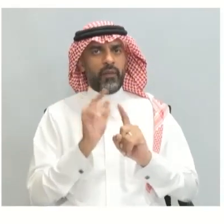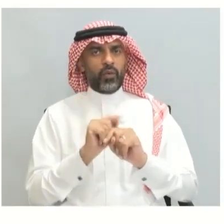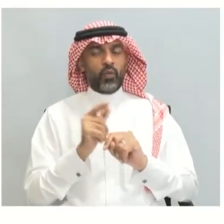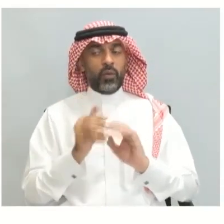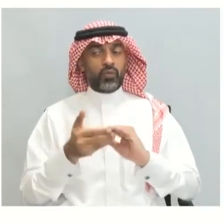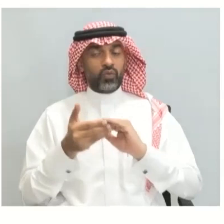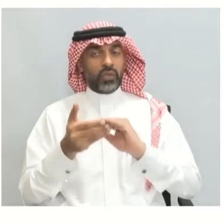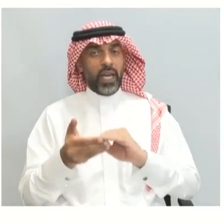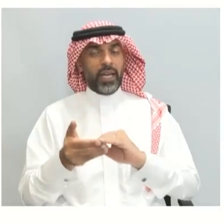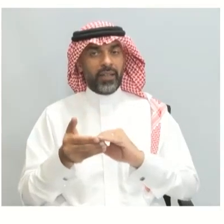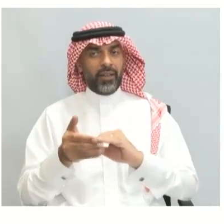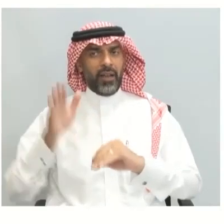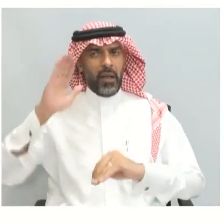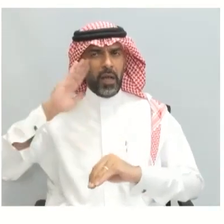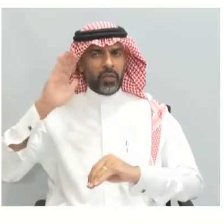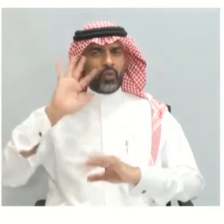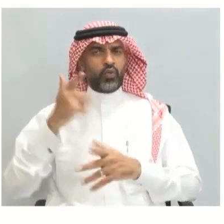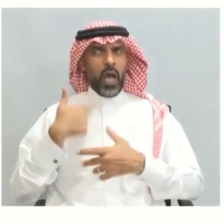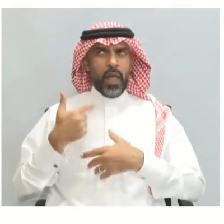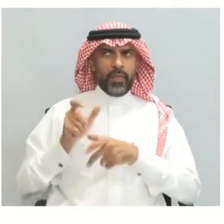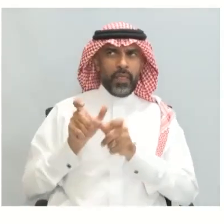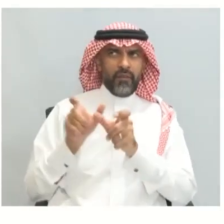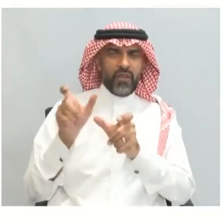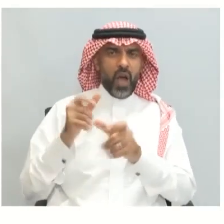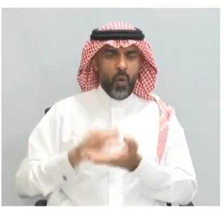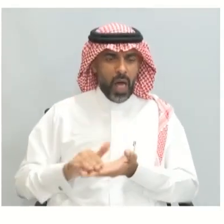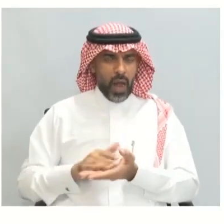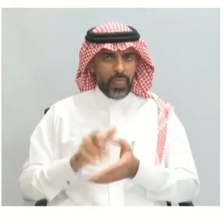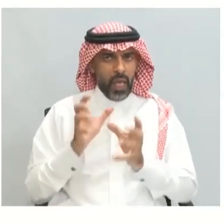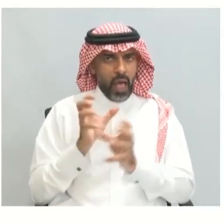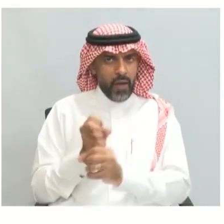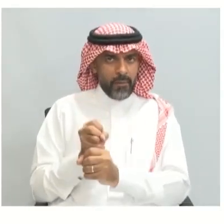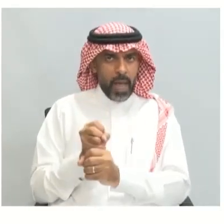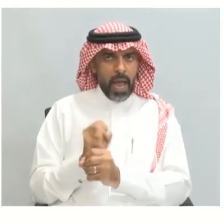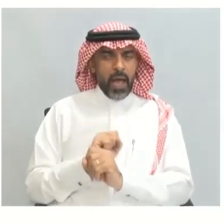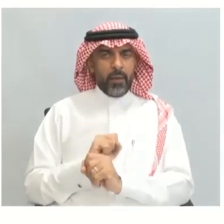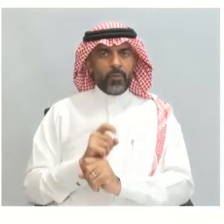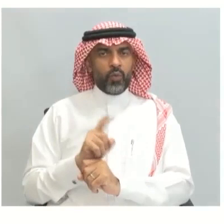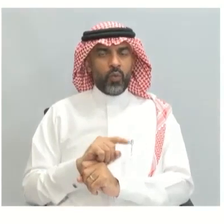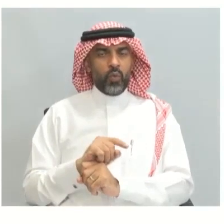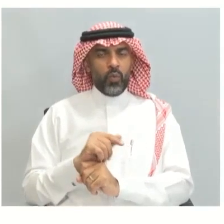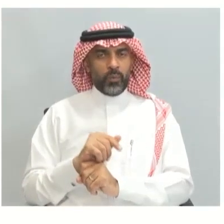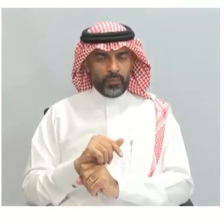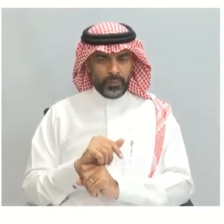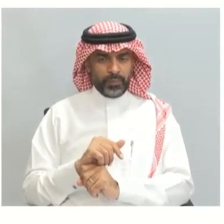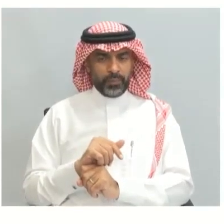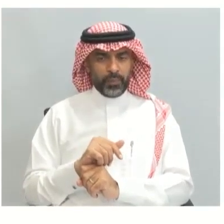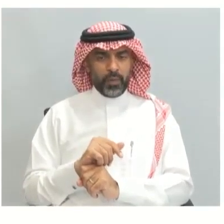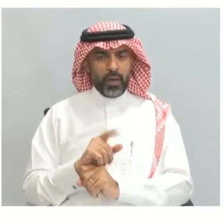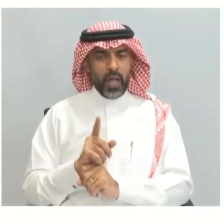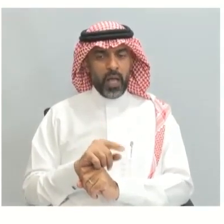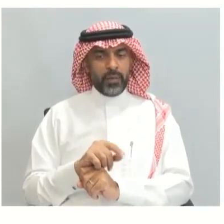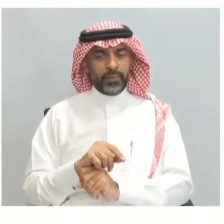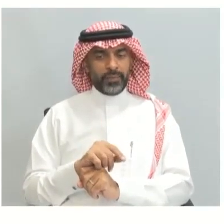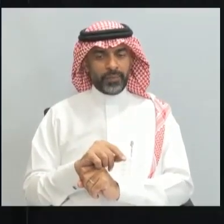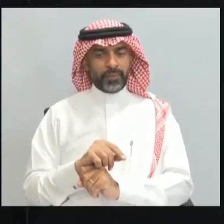الطلاب على الدفاع او عن الدفاع وحمايه اراضيها ولا تقل اهميتها كما هو الحال عند الجيوش